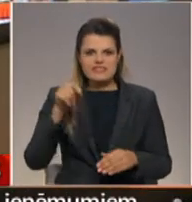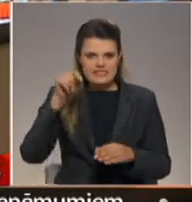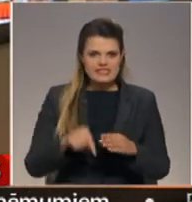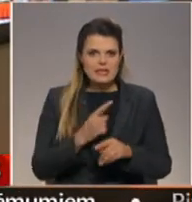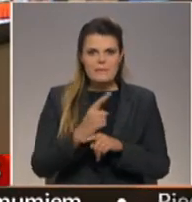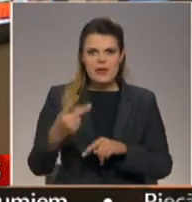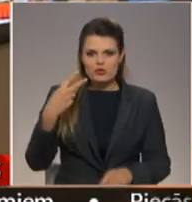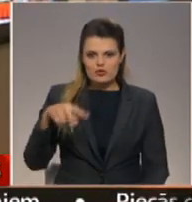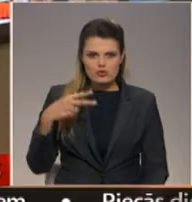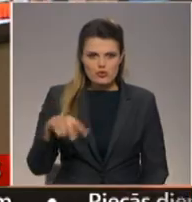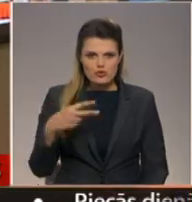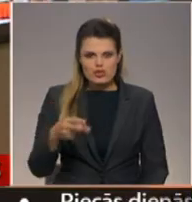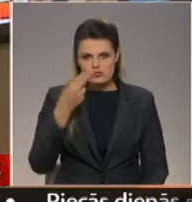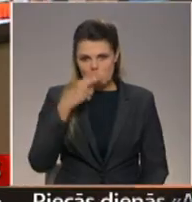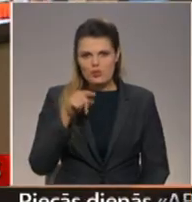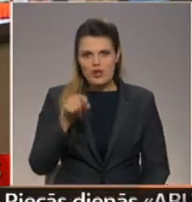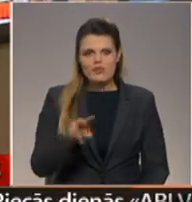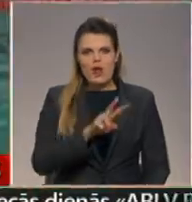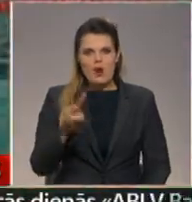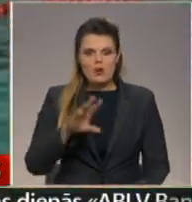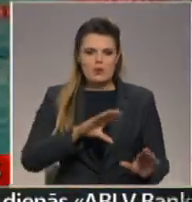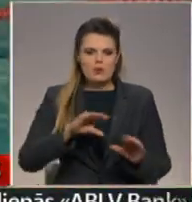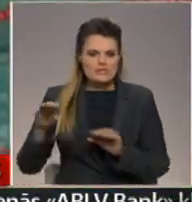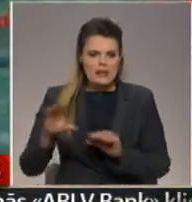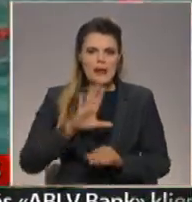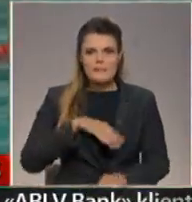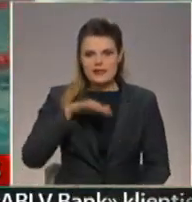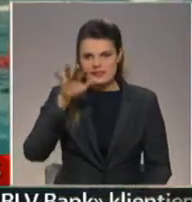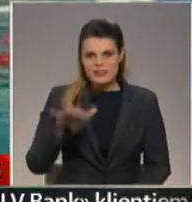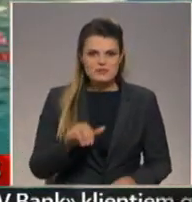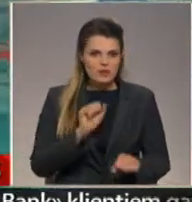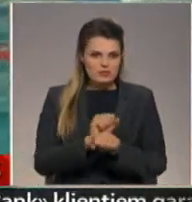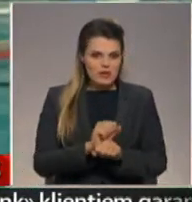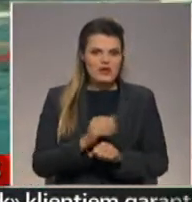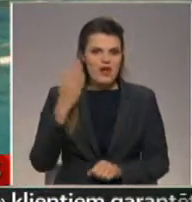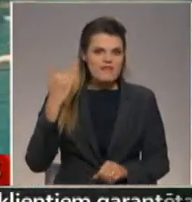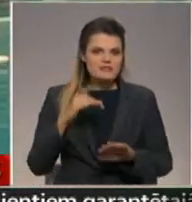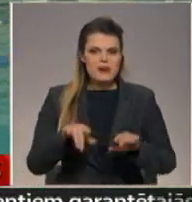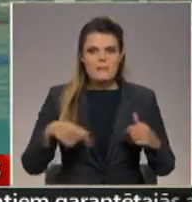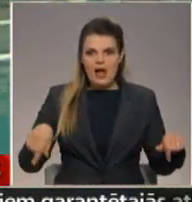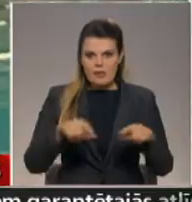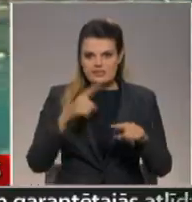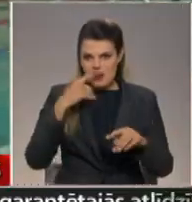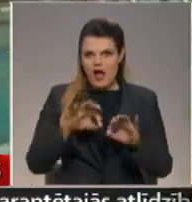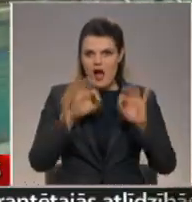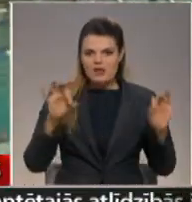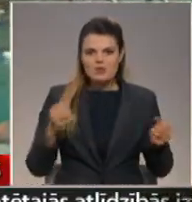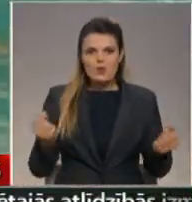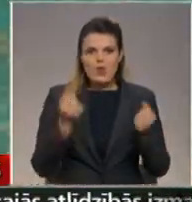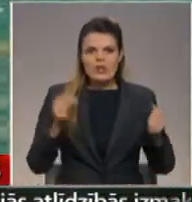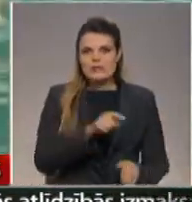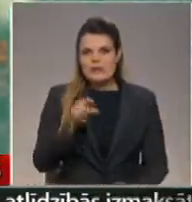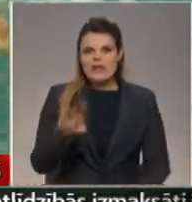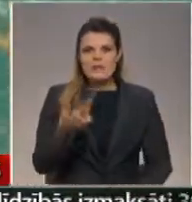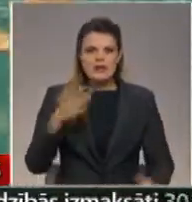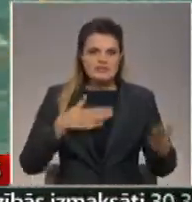metri 20 no tā gala, kur seklākais. Pēc 5 mēnešu pārtraukuma Ventspils peldbaseinā tiek atsāktas nodarbības tiem, kuri